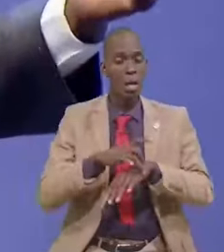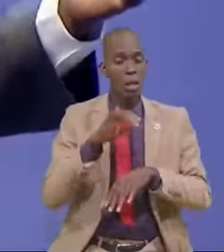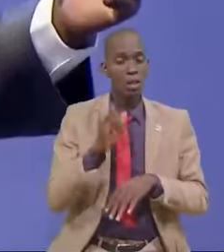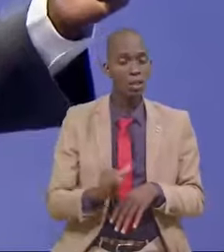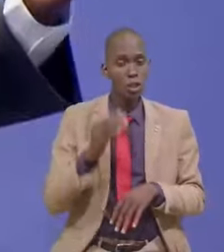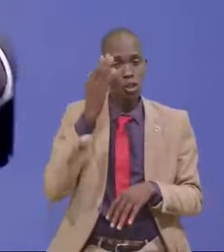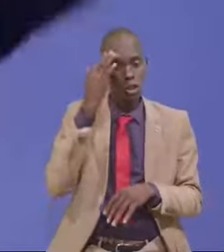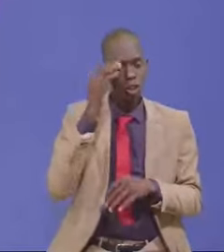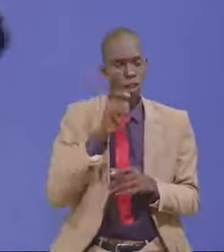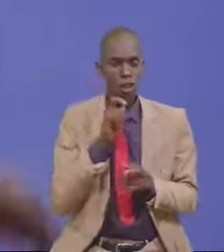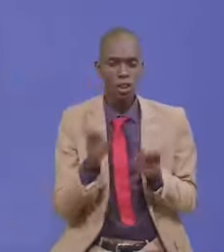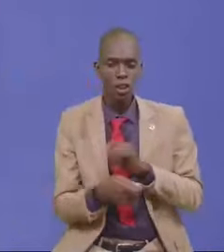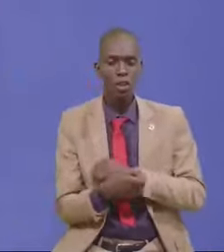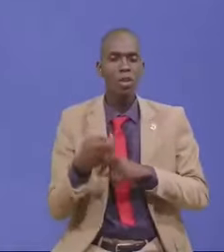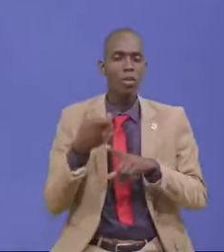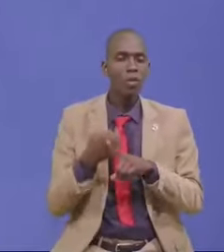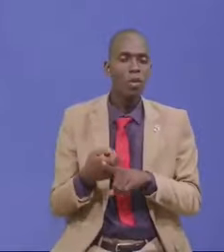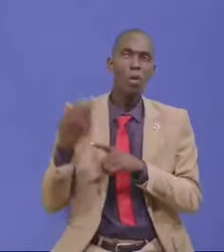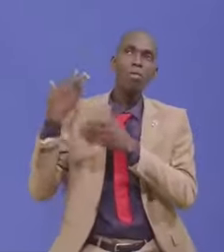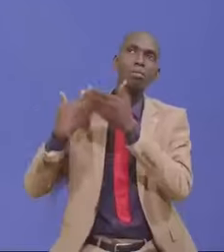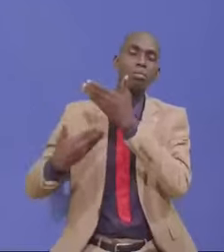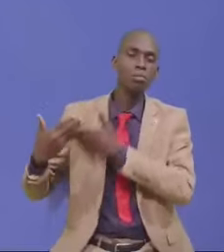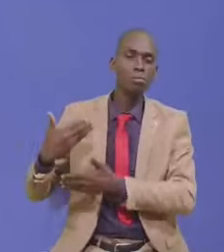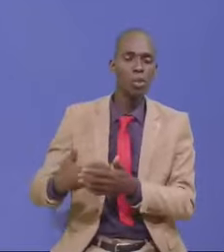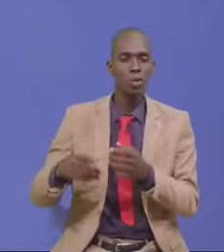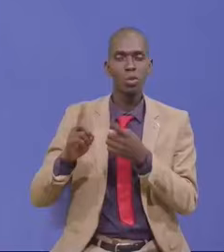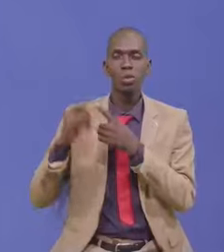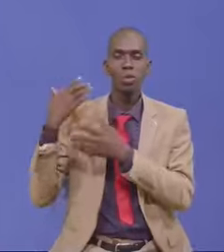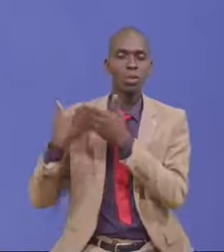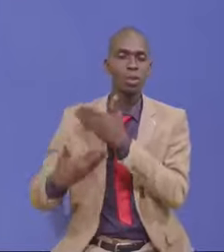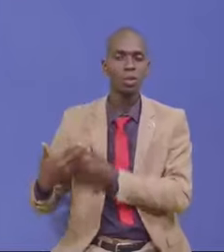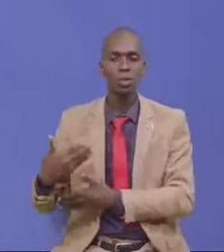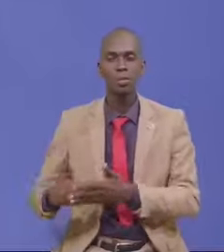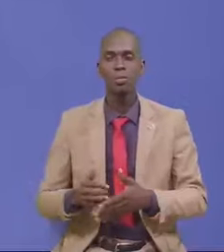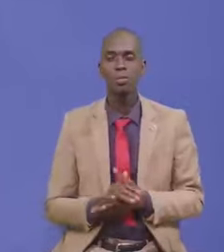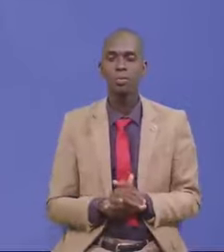Alors vous allez voir que la connaissance terrestre change de génération en génération.